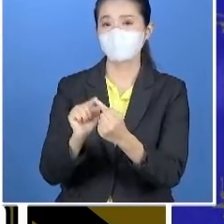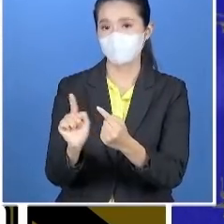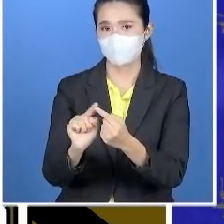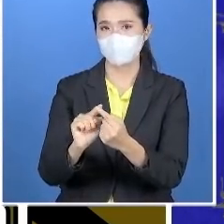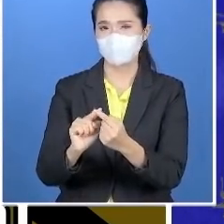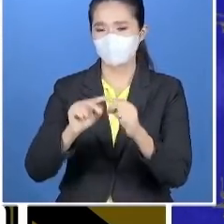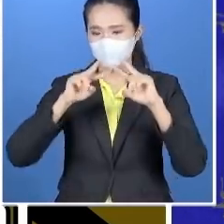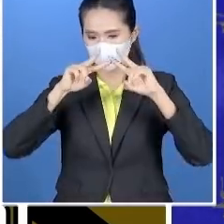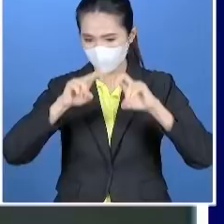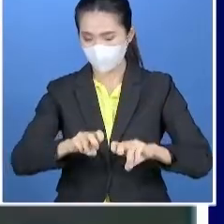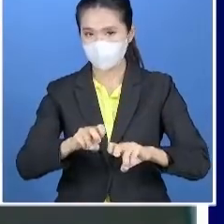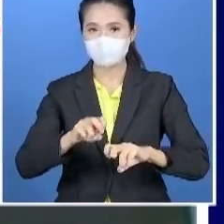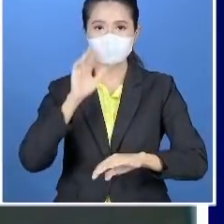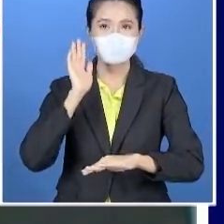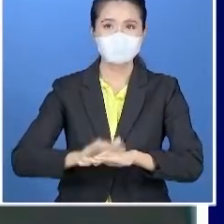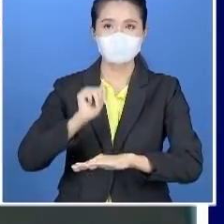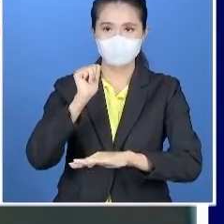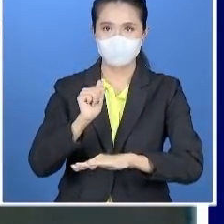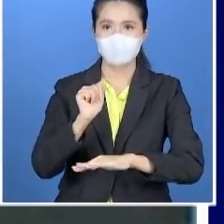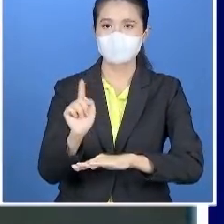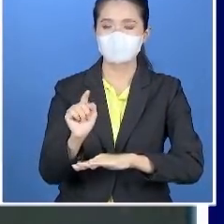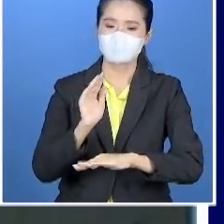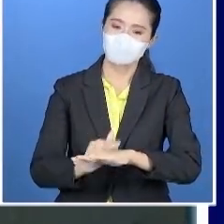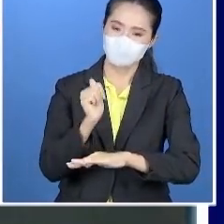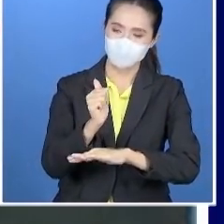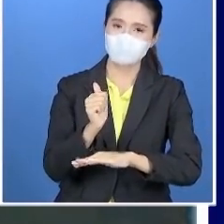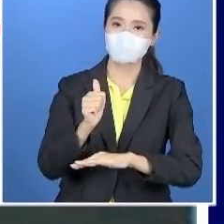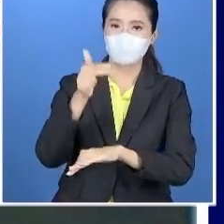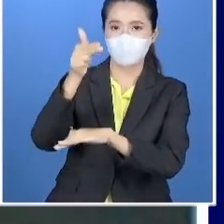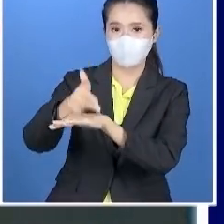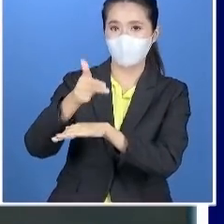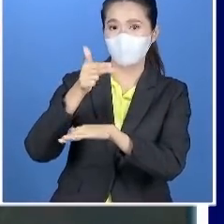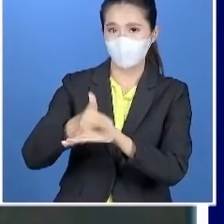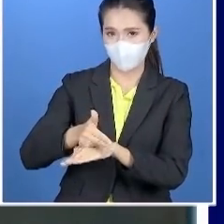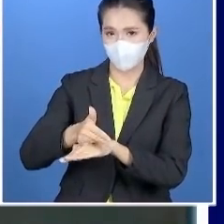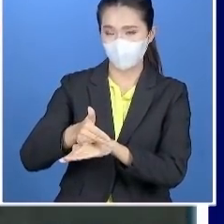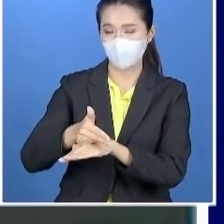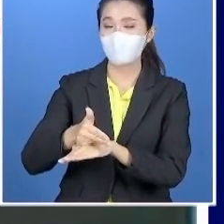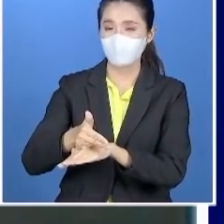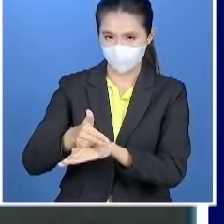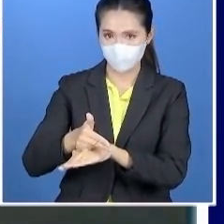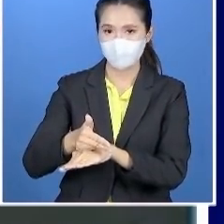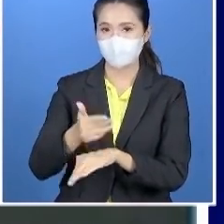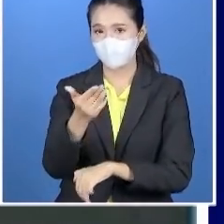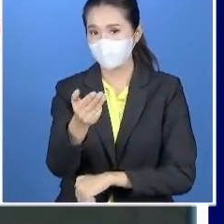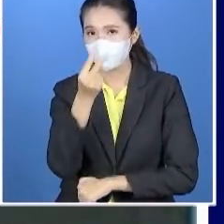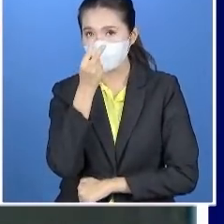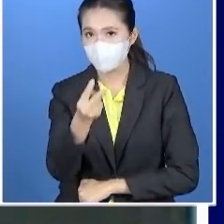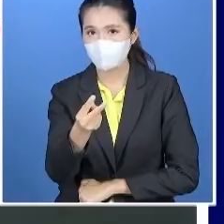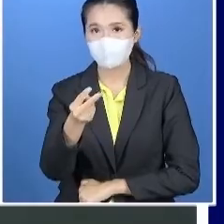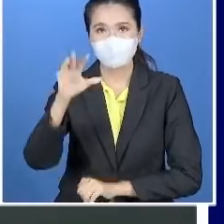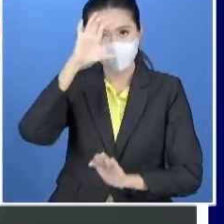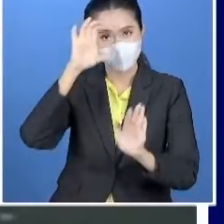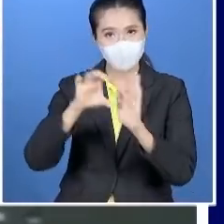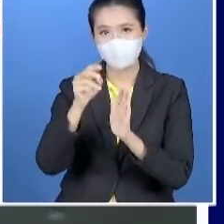ของนักวิเคราะห์เขาเป็นผู้เชี่ยวชาญผู้เชี่ยวชาญกล้องวงจรปิดคุณผู้ชมฮะอยากให้คุณผู้ชมลองดูนะว่าเนี่ยภาพจังหว